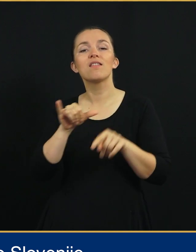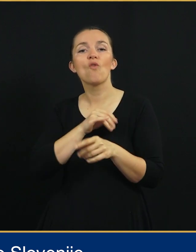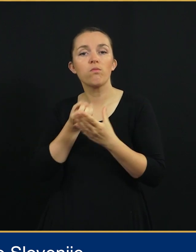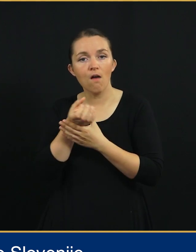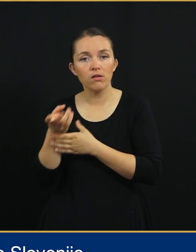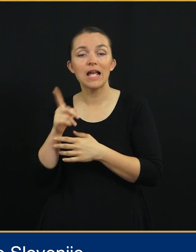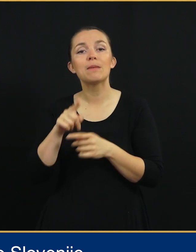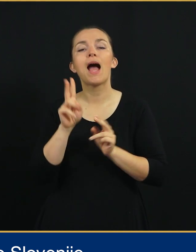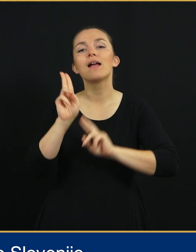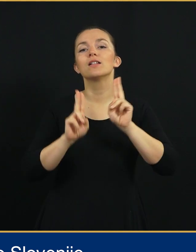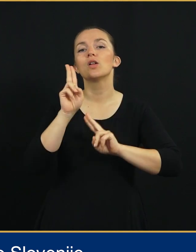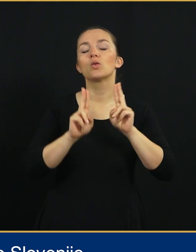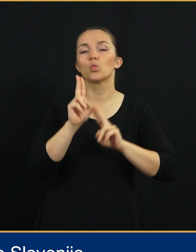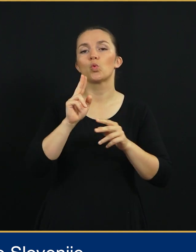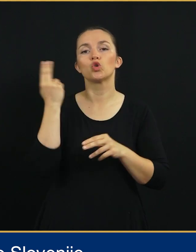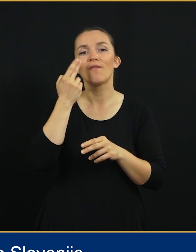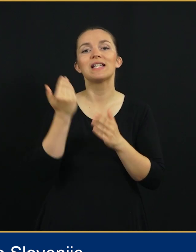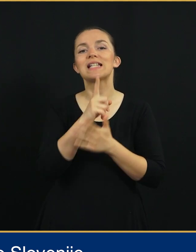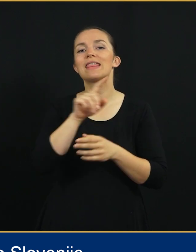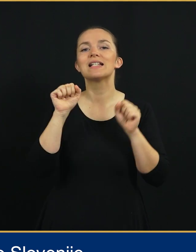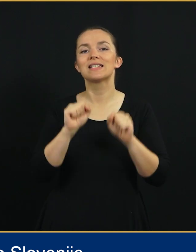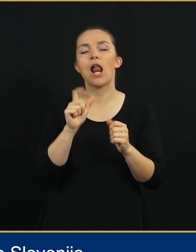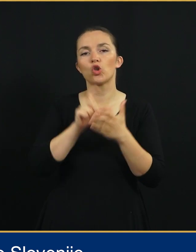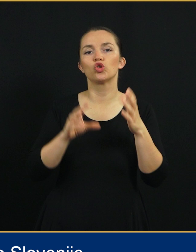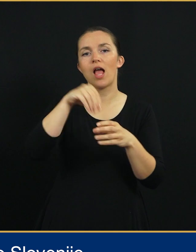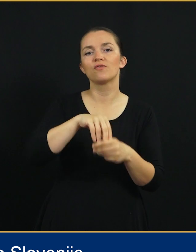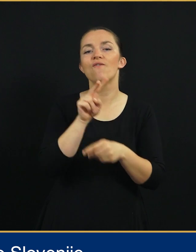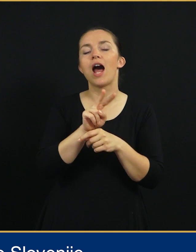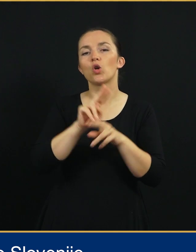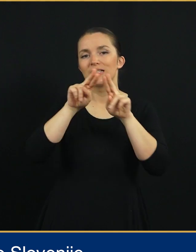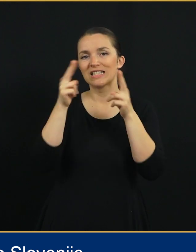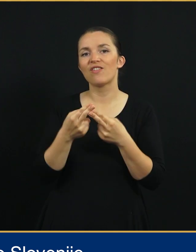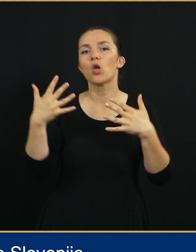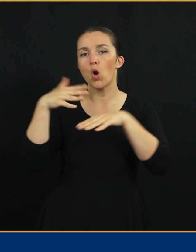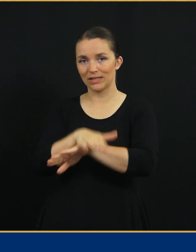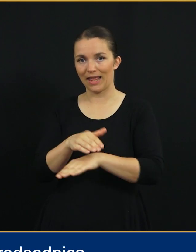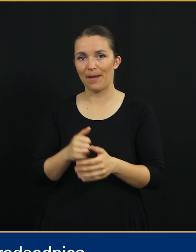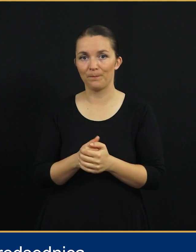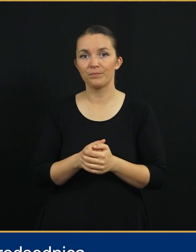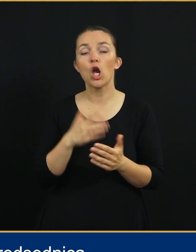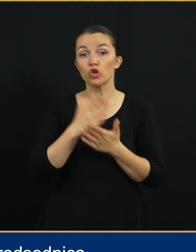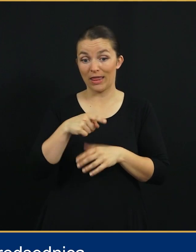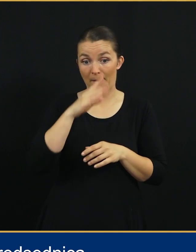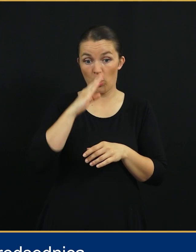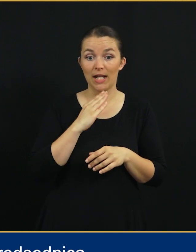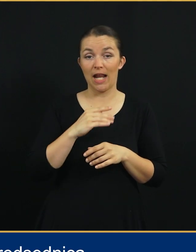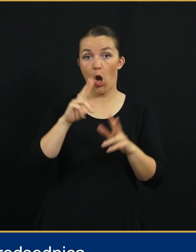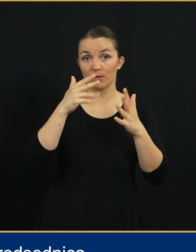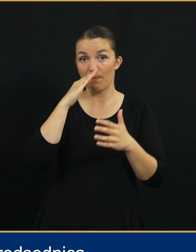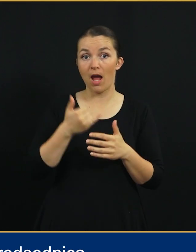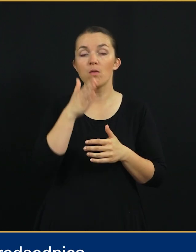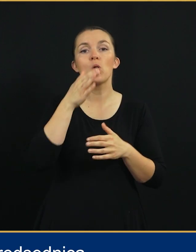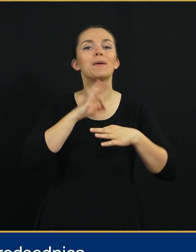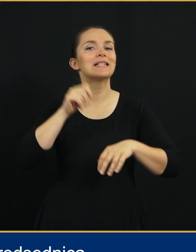ter kandidaturo Slovenije za nestalno članstvo v Varnostnem svetu OZN. Že ta ponedeljek 8. maja se